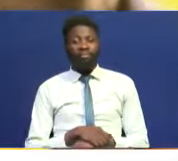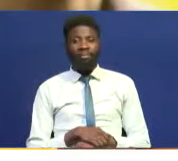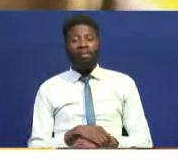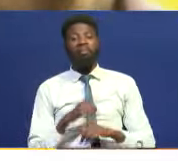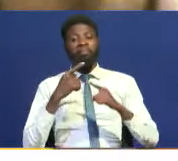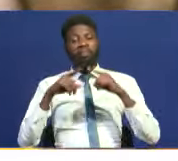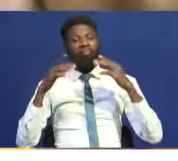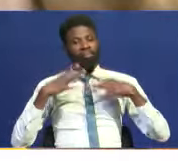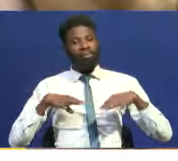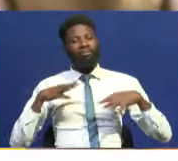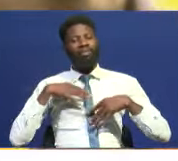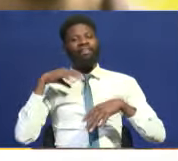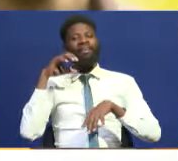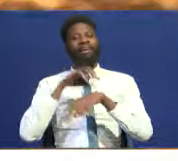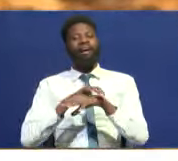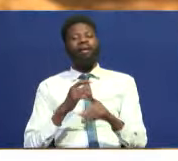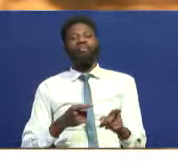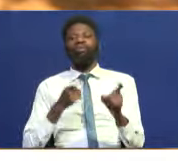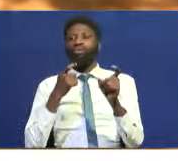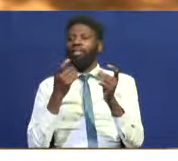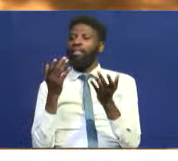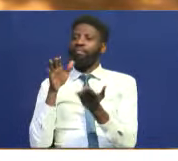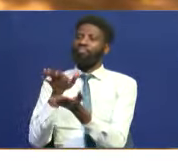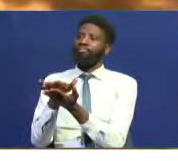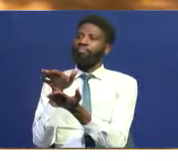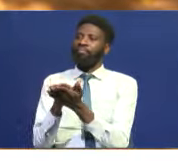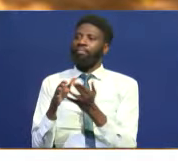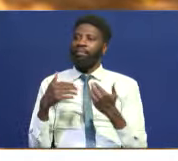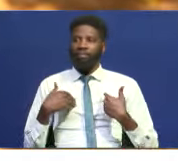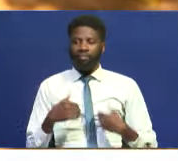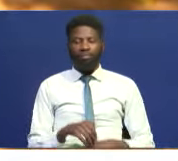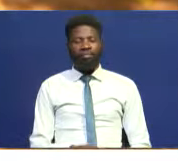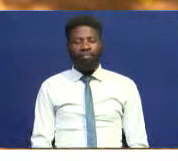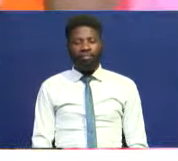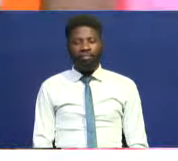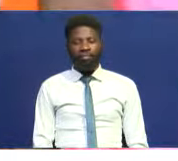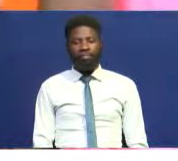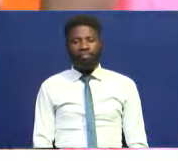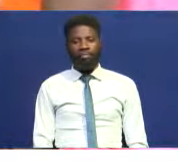waliokota wakawa wako nayo mpaka saizi. John Kahiro, Legend Edition.